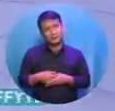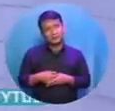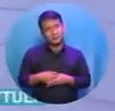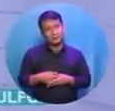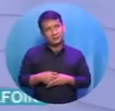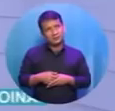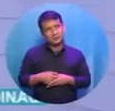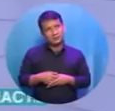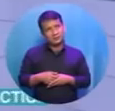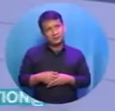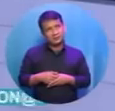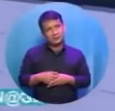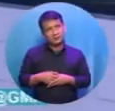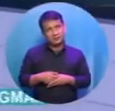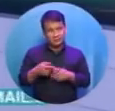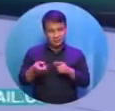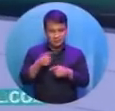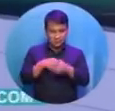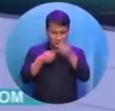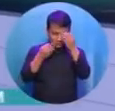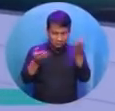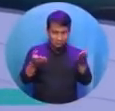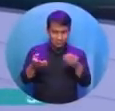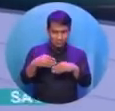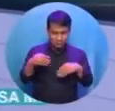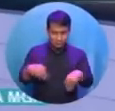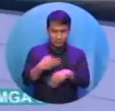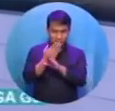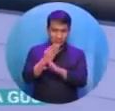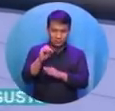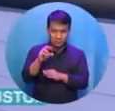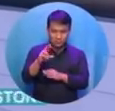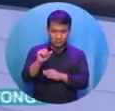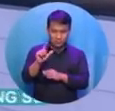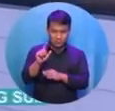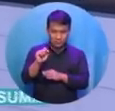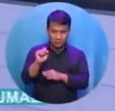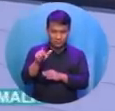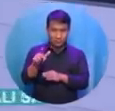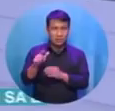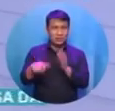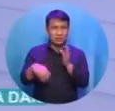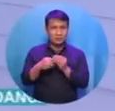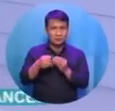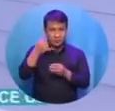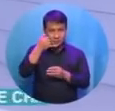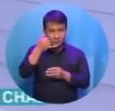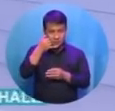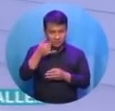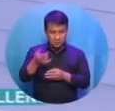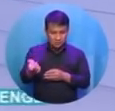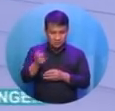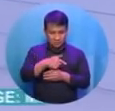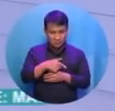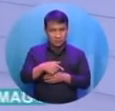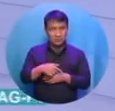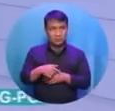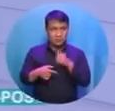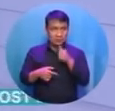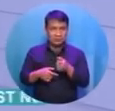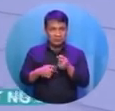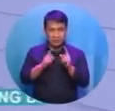lahat, ito yung taga Davao Oriental na tinawagan namin, hindi niya po